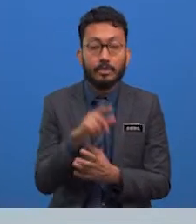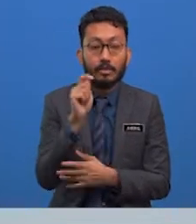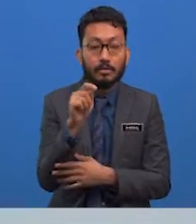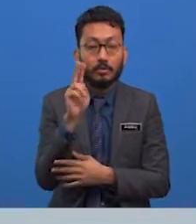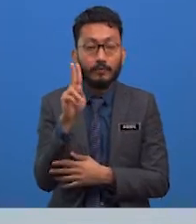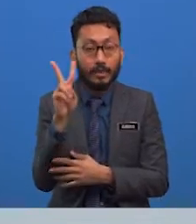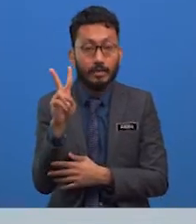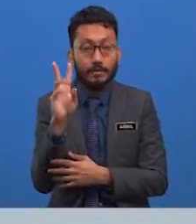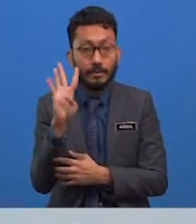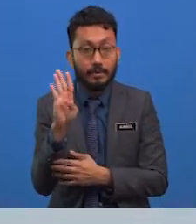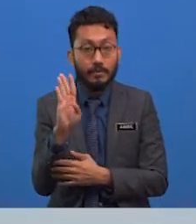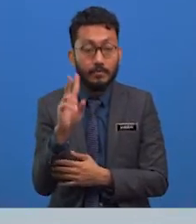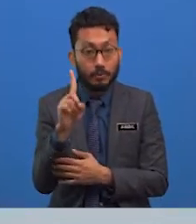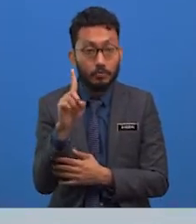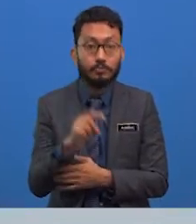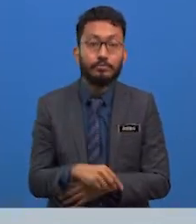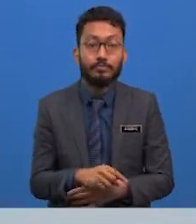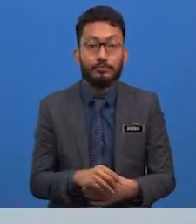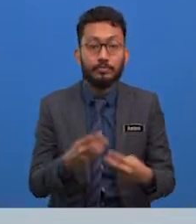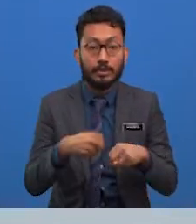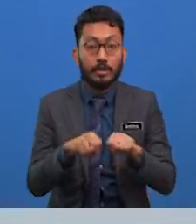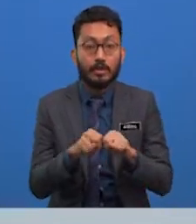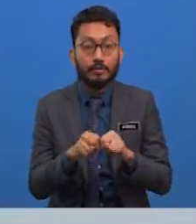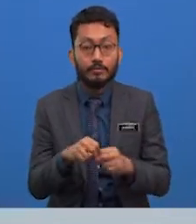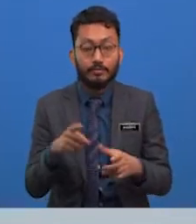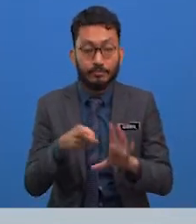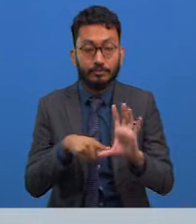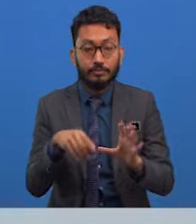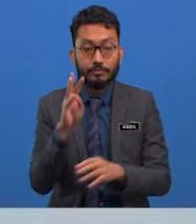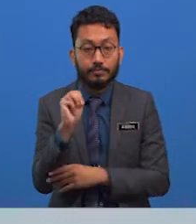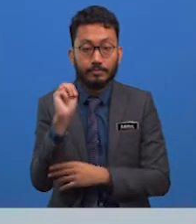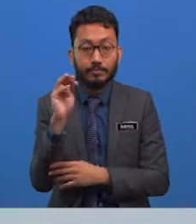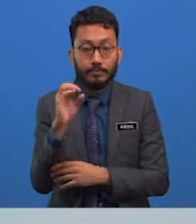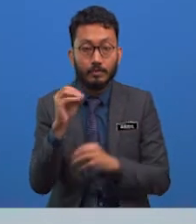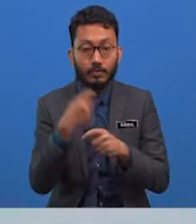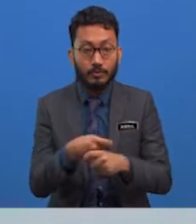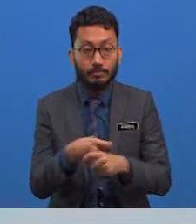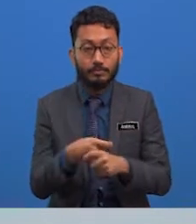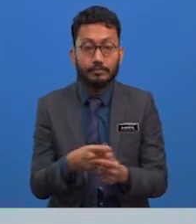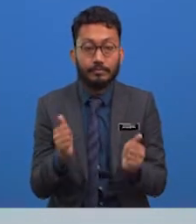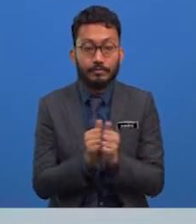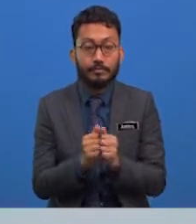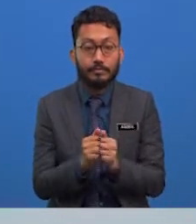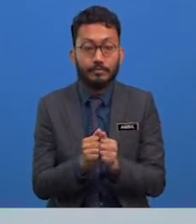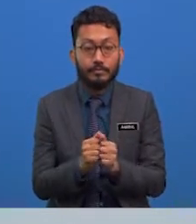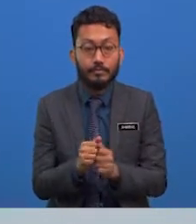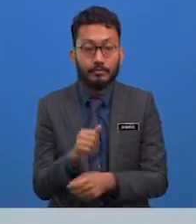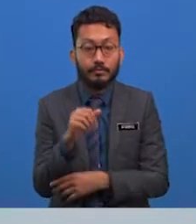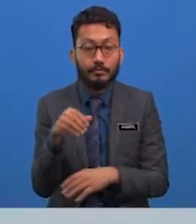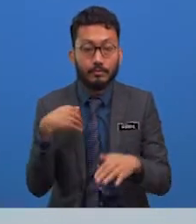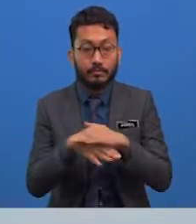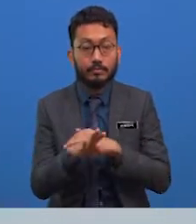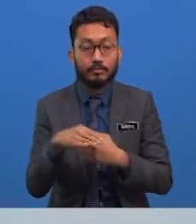dan TUV ialah 41 darjah. Nilai sudut M boleh ditentukan menggunakan ciri sudut selang seli.